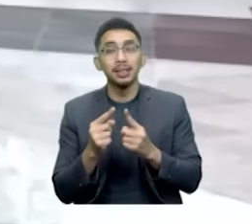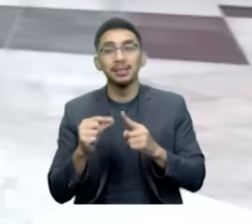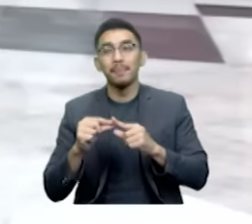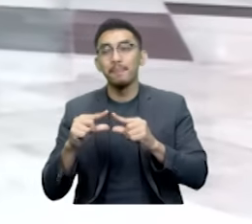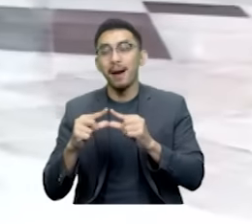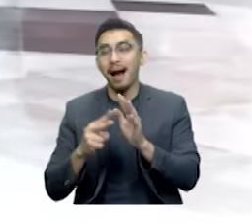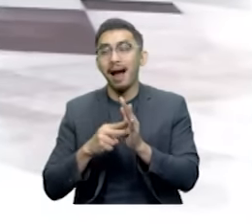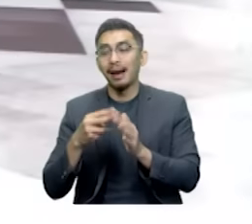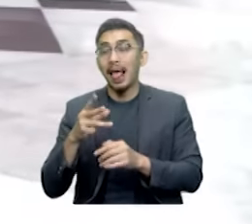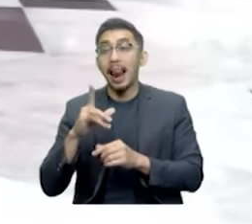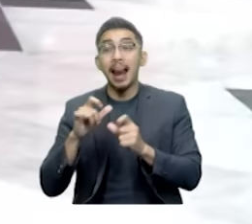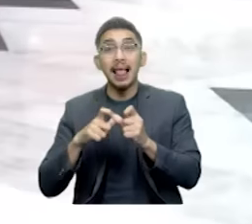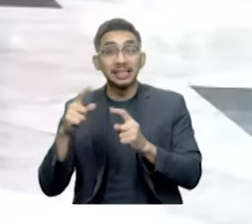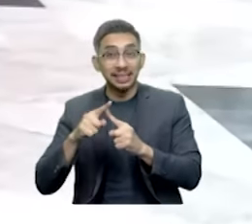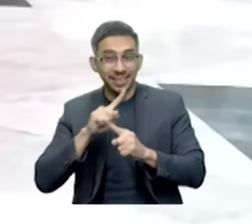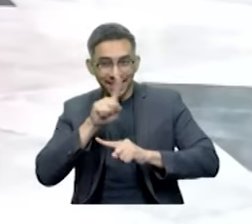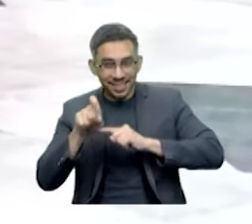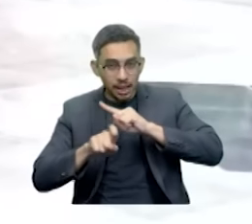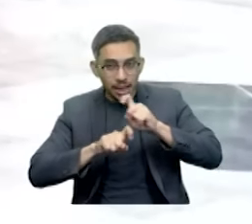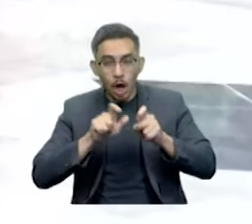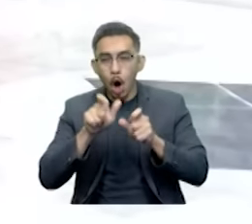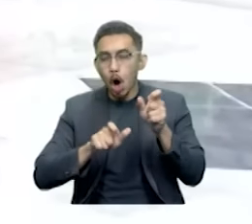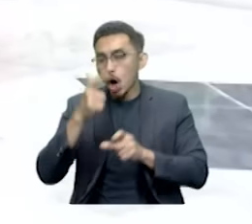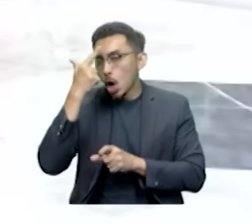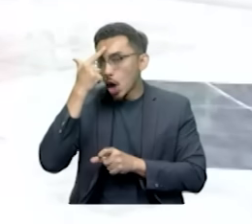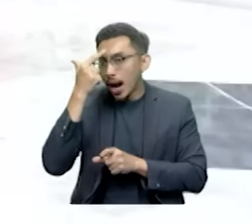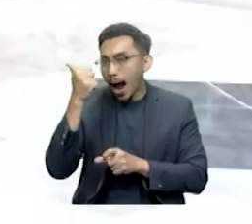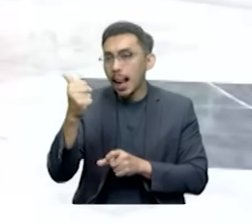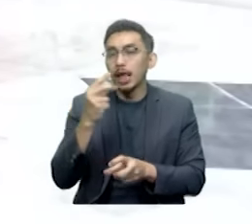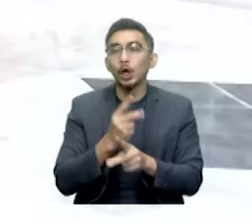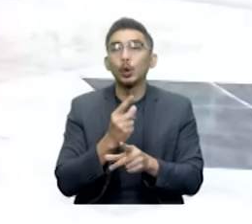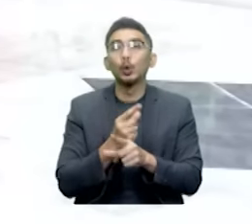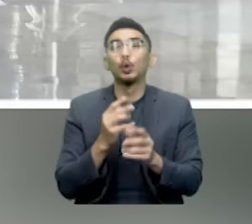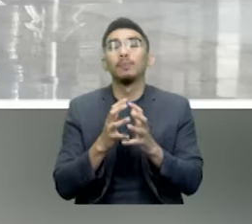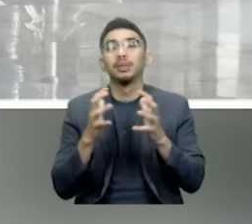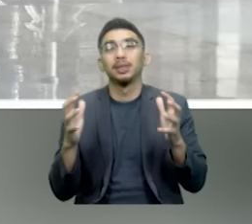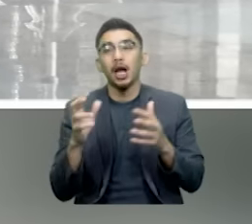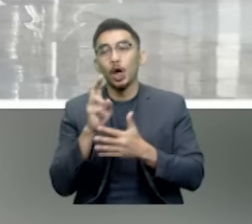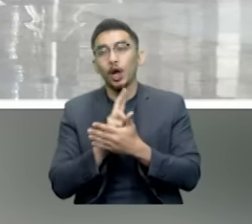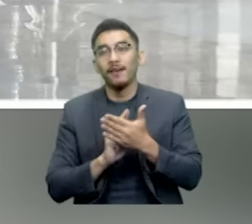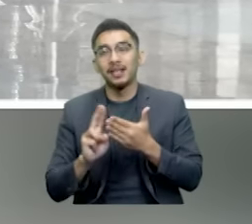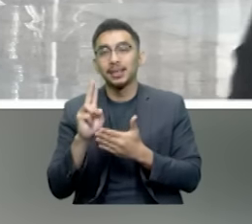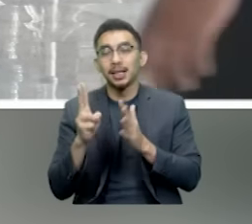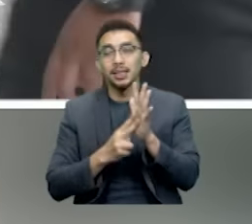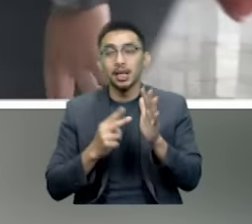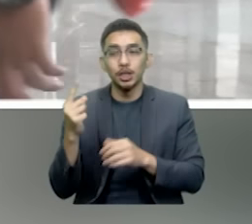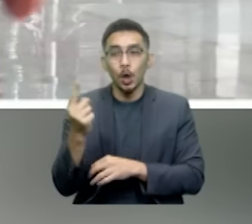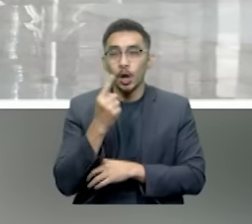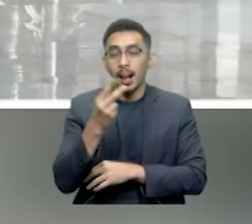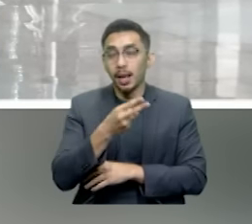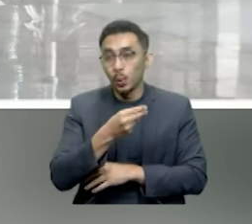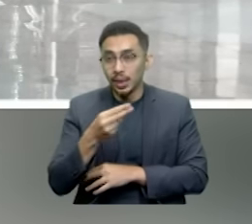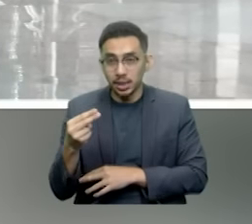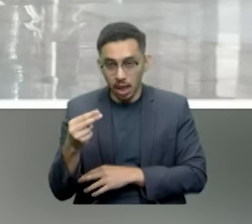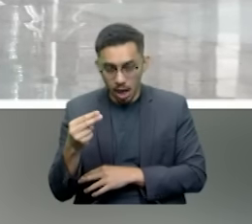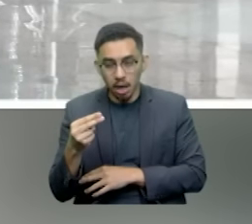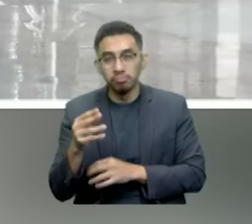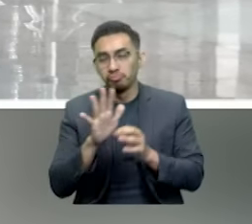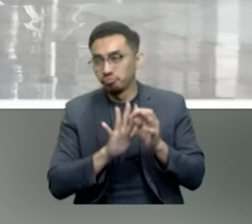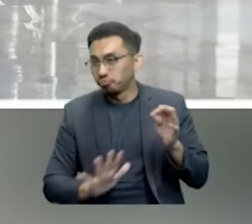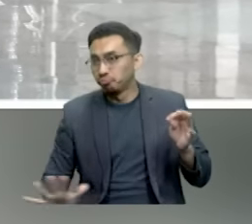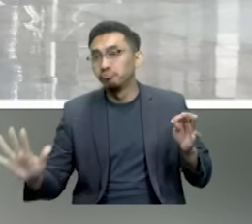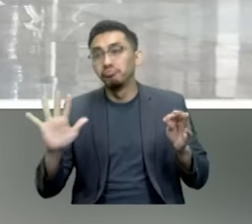berasal dari sejumlah pakar, ahli, dan juga guru-guru besar dari Universitas Nasional yang ada di Indonesia. Nantinya kita akan dapat menyaksikan bagaimana calon